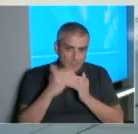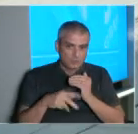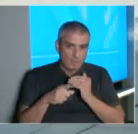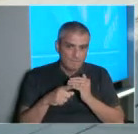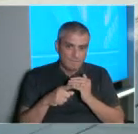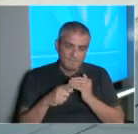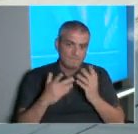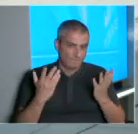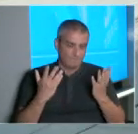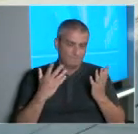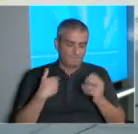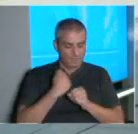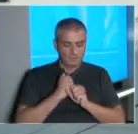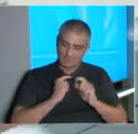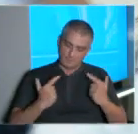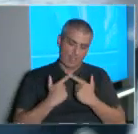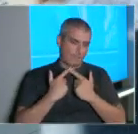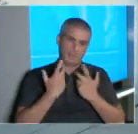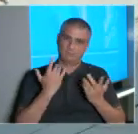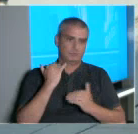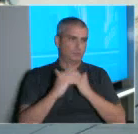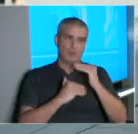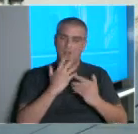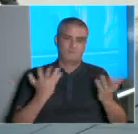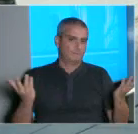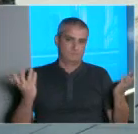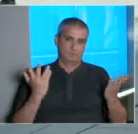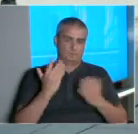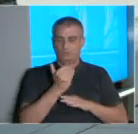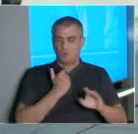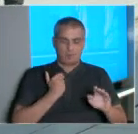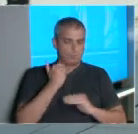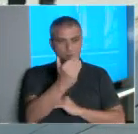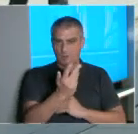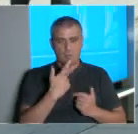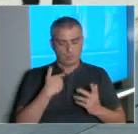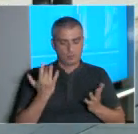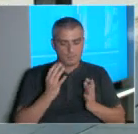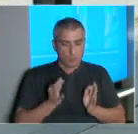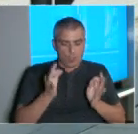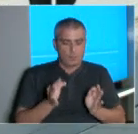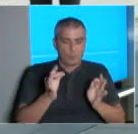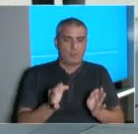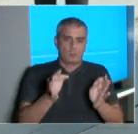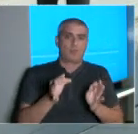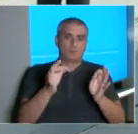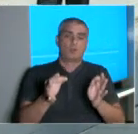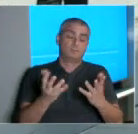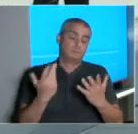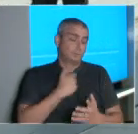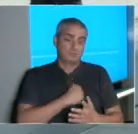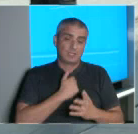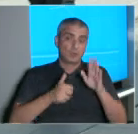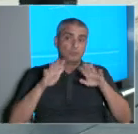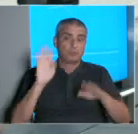דבר שנצא למלחמה. בשלב מסוים או בשלב מוקדם או שלב מאוחר יותר, אנחנו דוחים את הקץ כל הזמן, ולצערנו